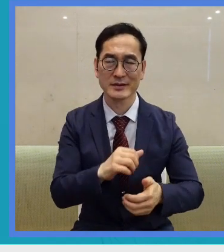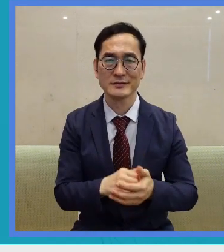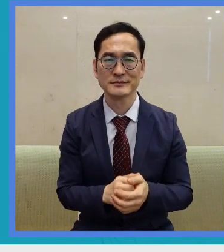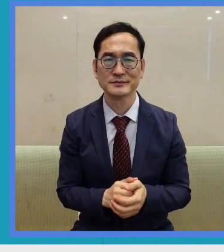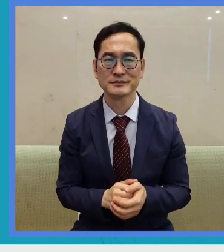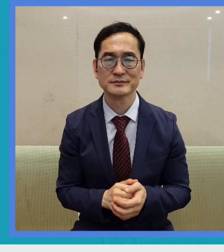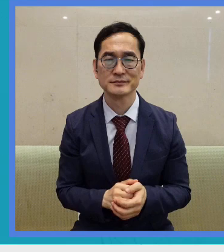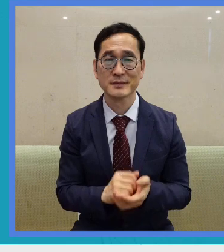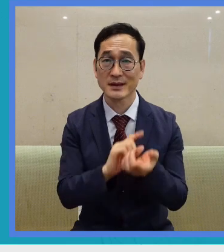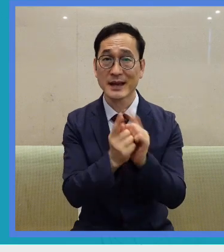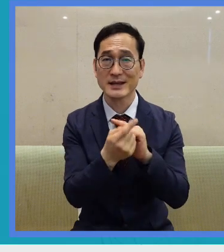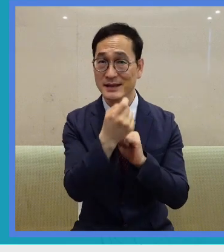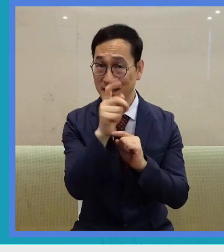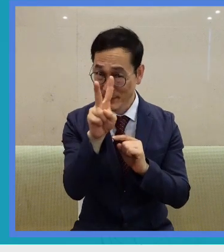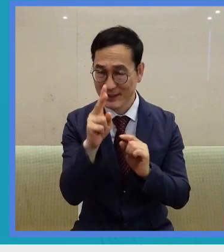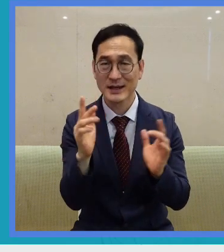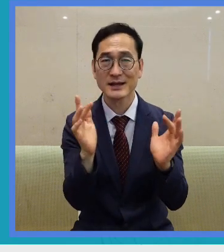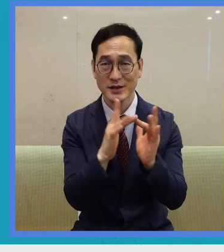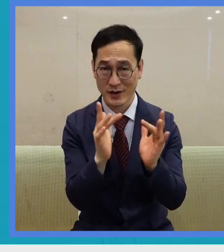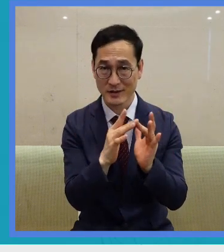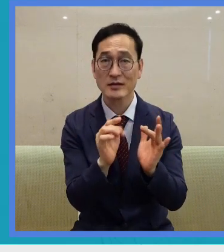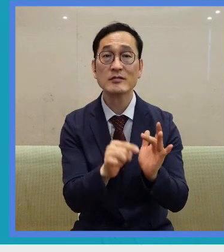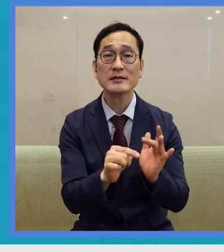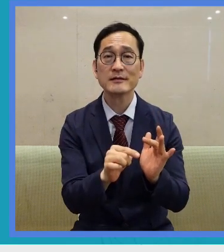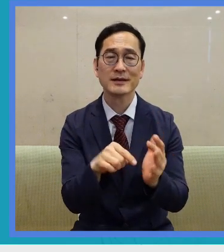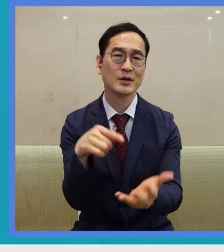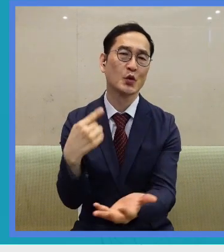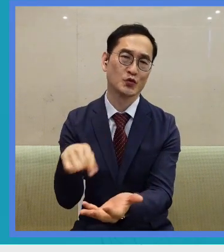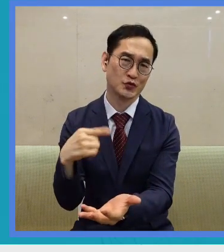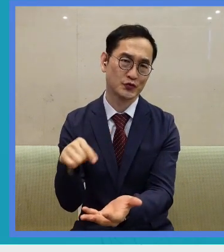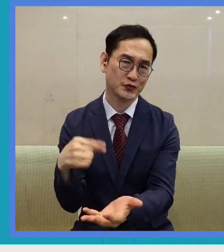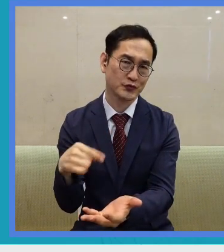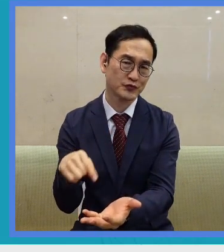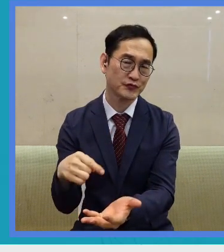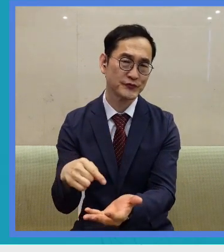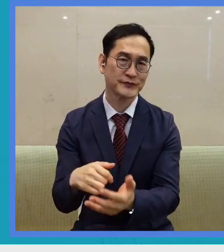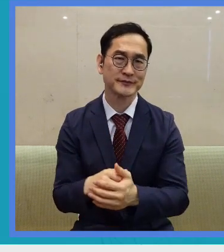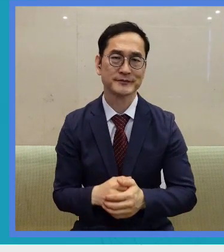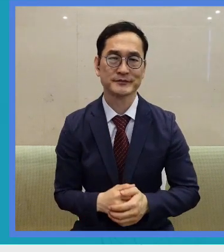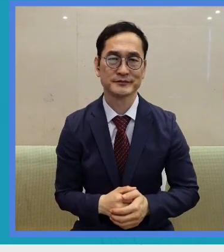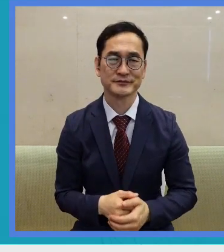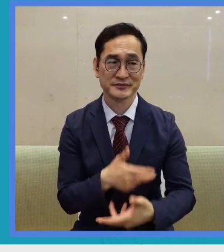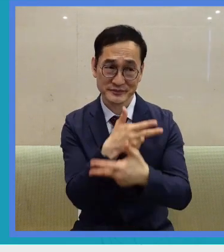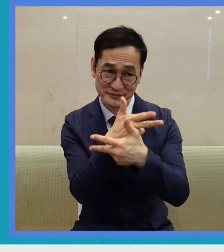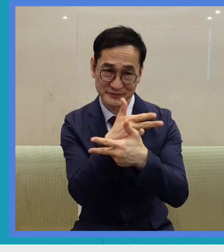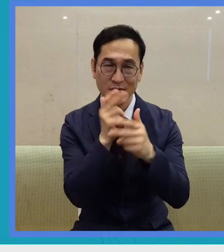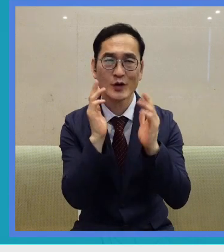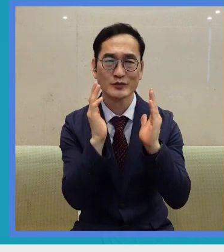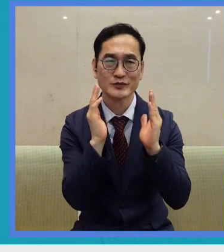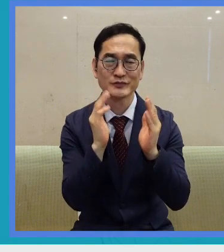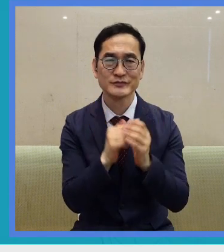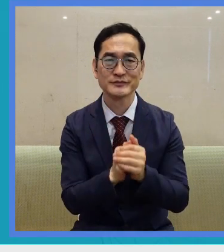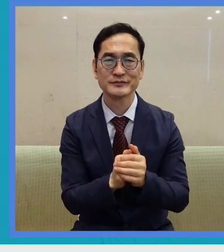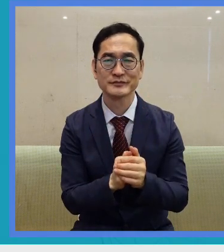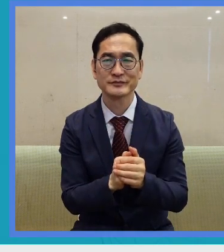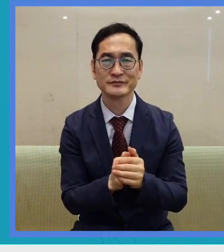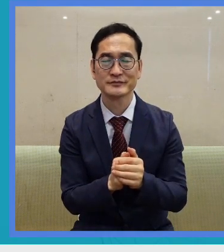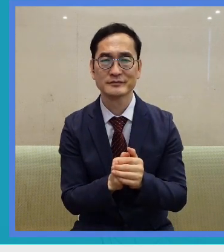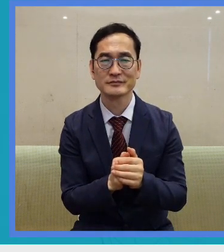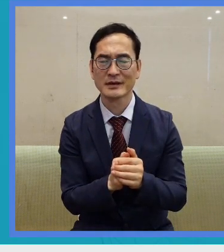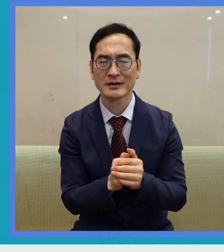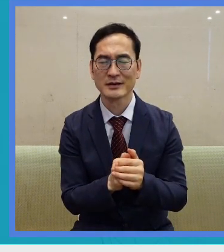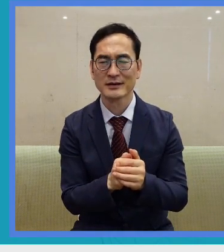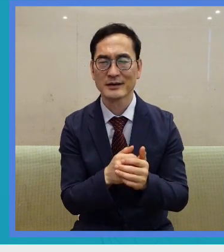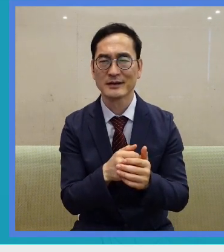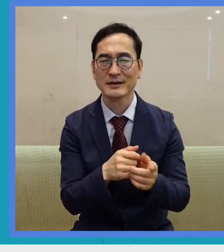이렇게 TV라든지 인터넷을 통해서 마치 우리가 했던 것처럼 이런 온라인 수업이라든지 아니면은 TV를 통해서 교육 방송을 한다든지